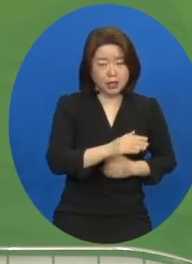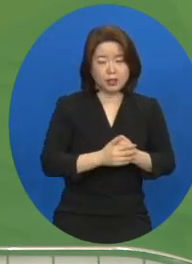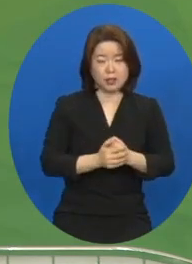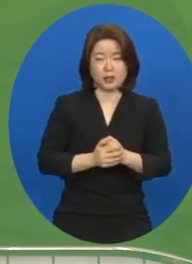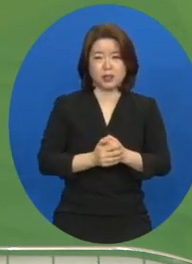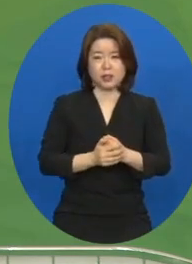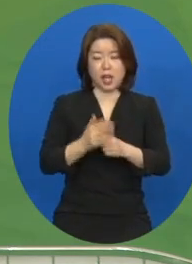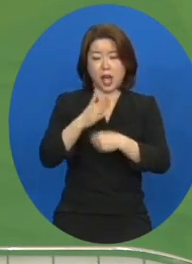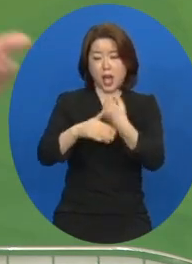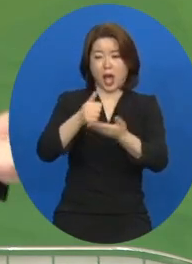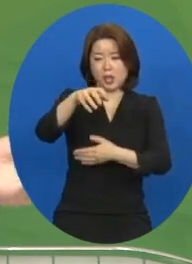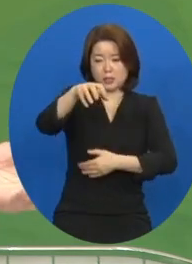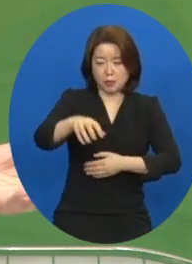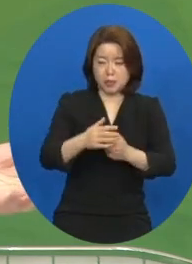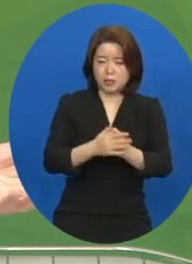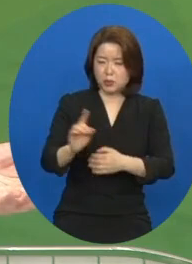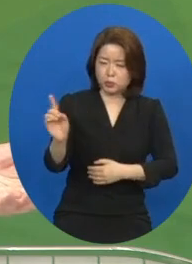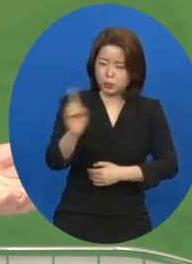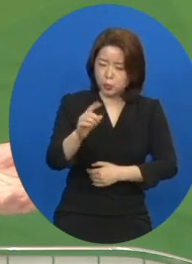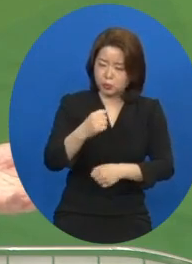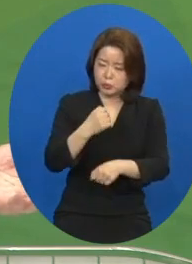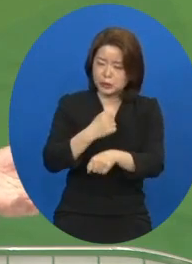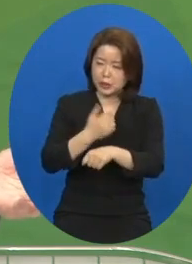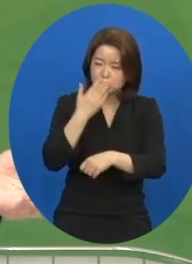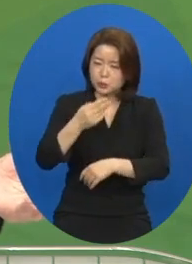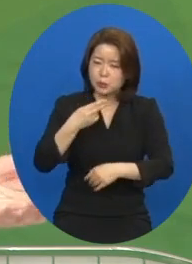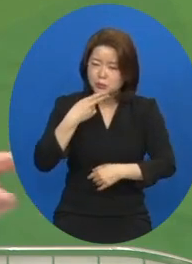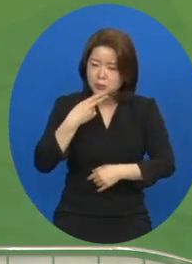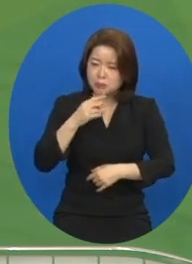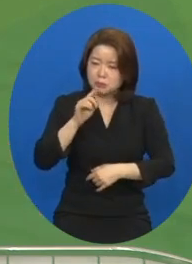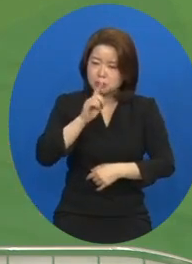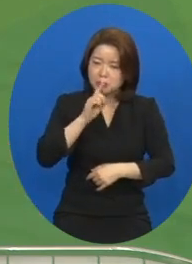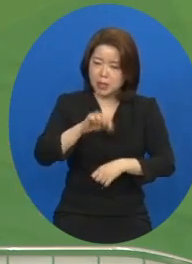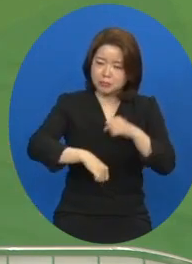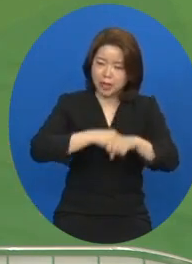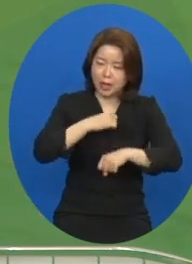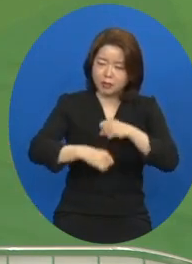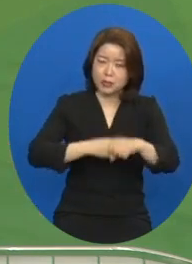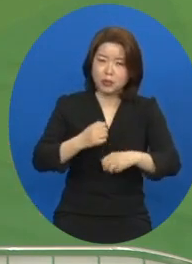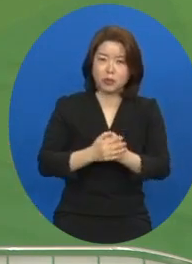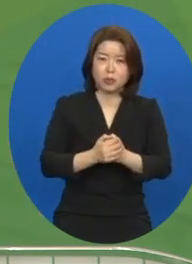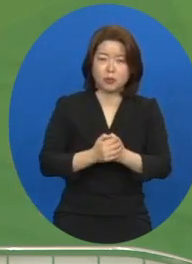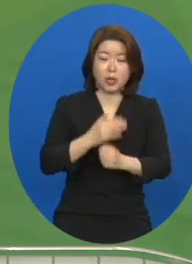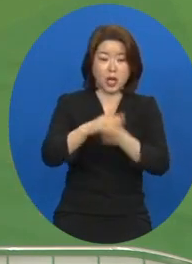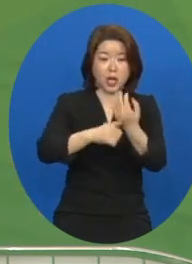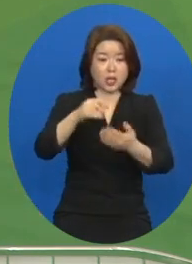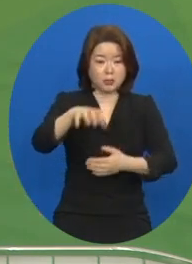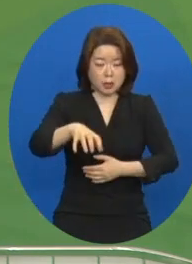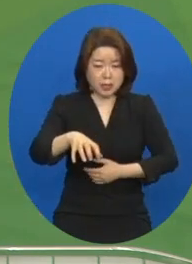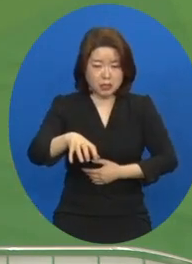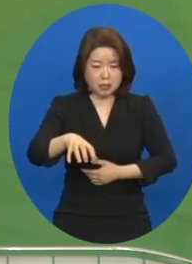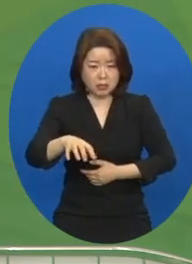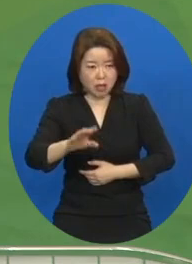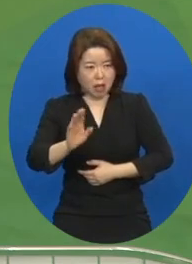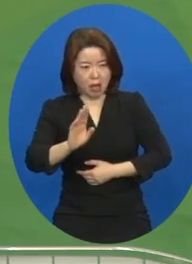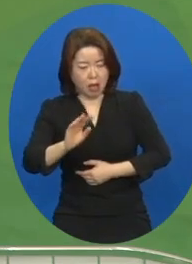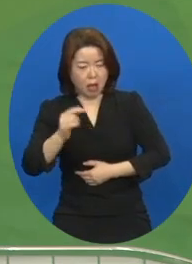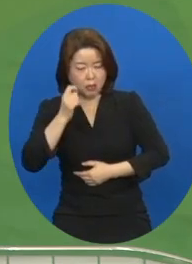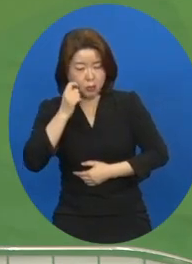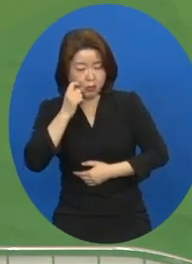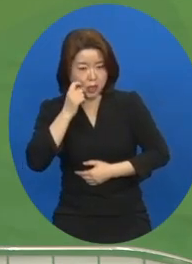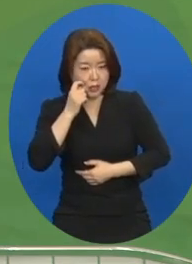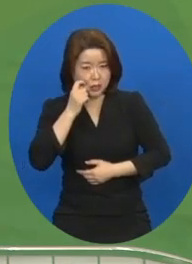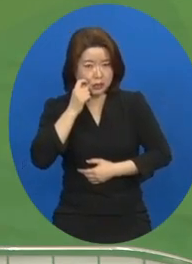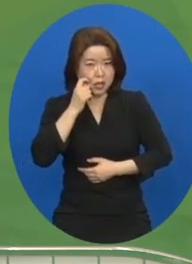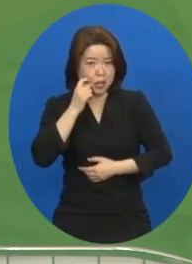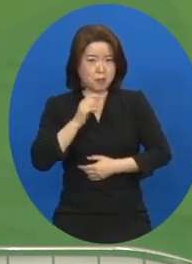우리가 하나님 앞에서는 도무지 할 수 없는 말을 하고, 하나님 앞에서는 도무지 할 수 없는 거친 행동들, 말도 안